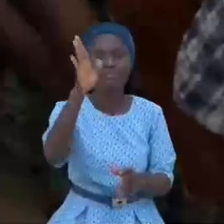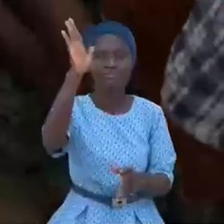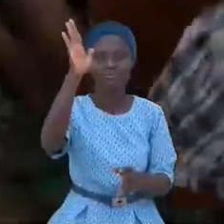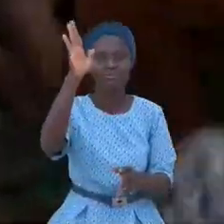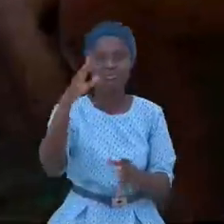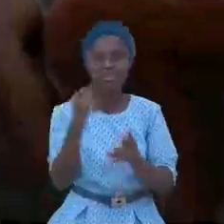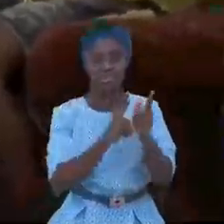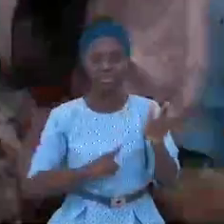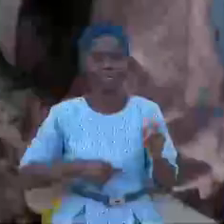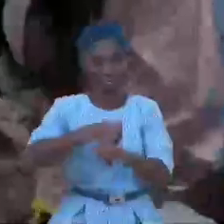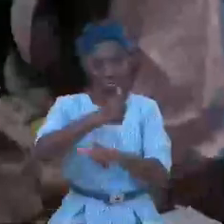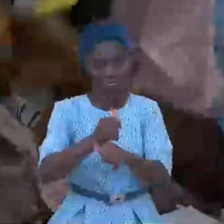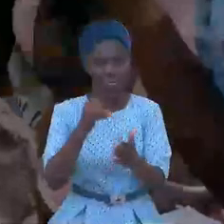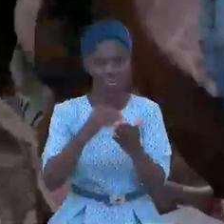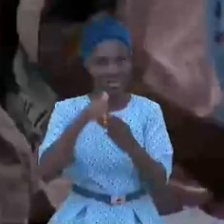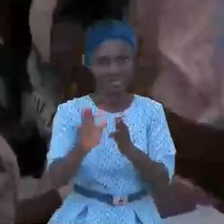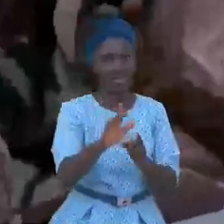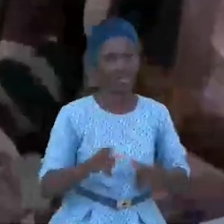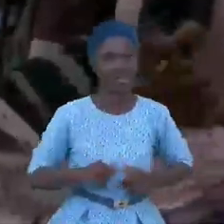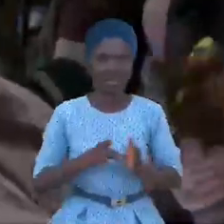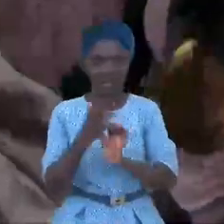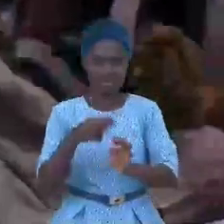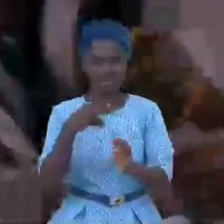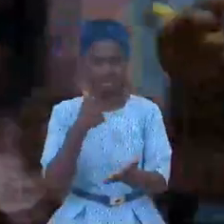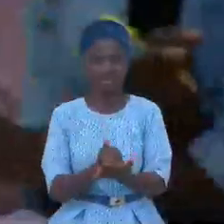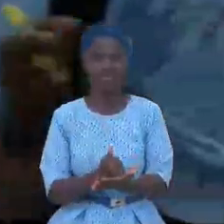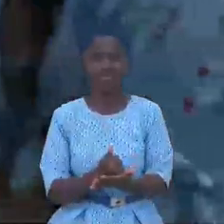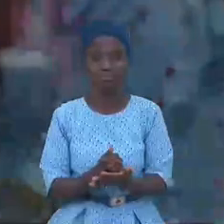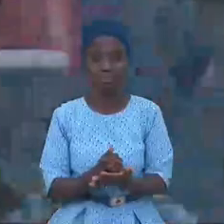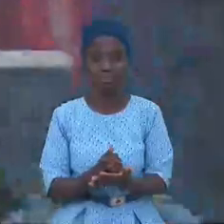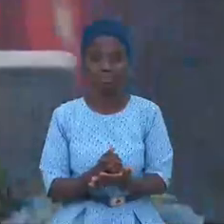Seigneur le confirme dans ta vie au nom de Jésus.